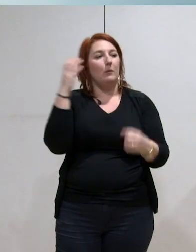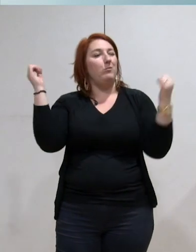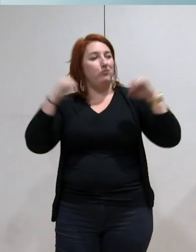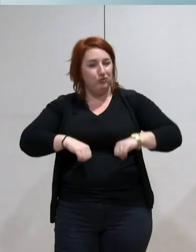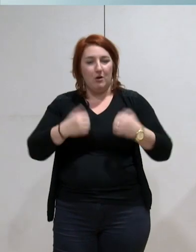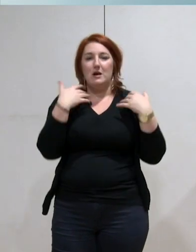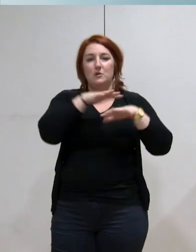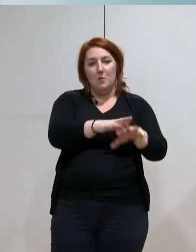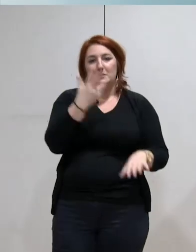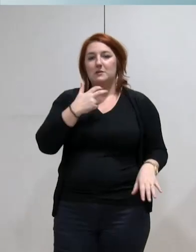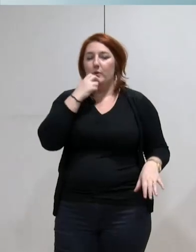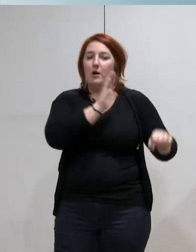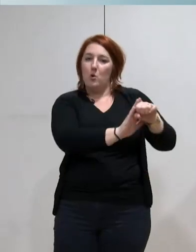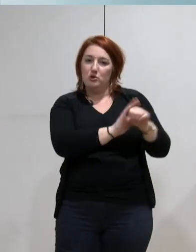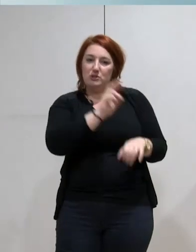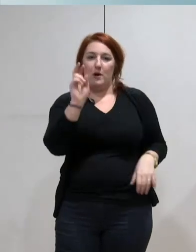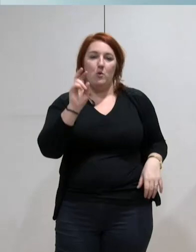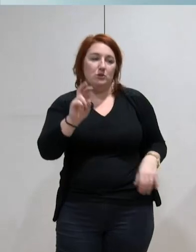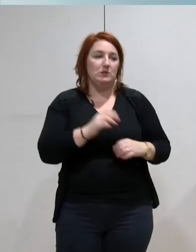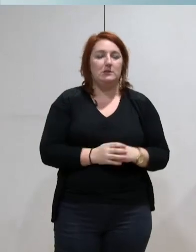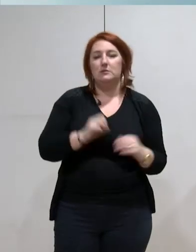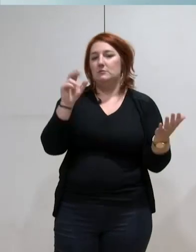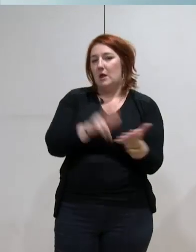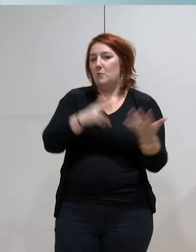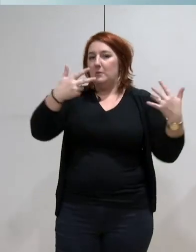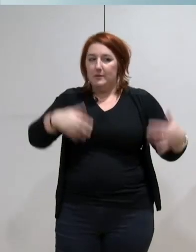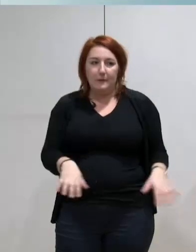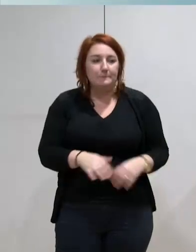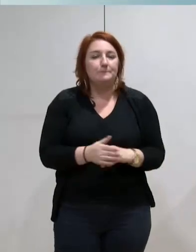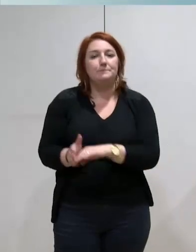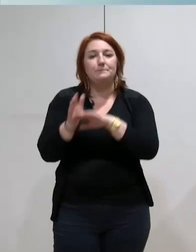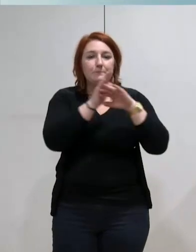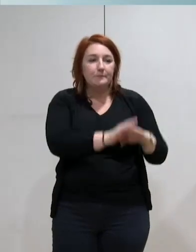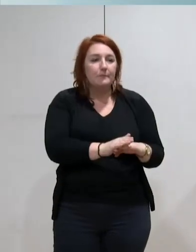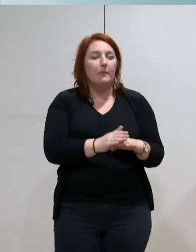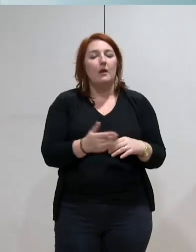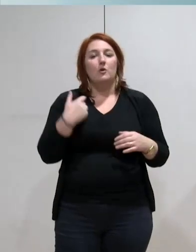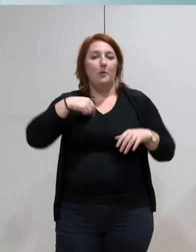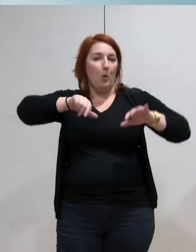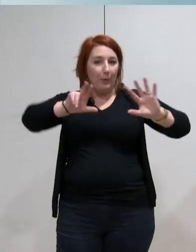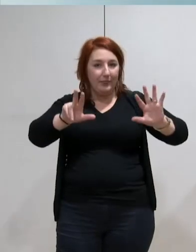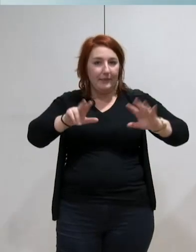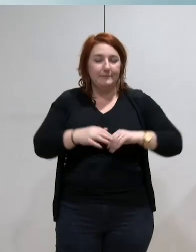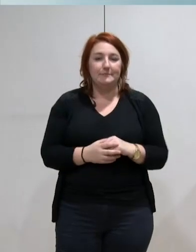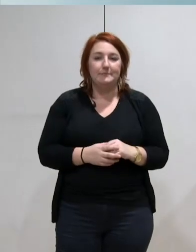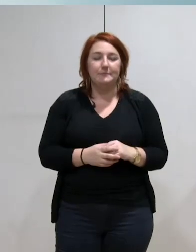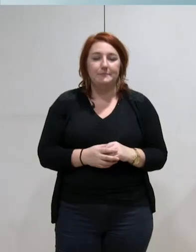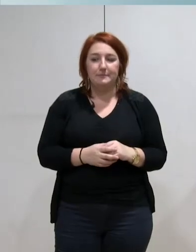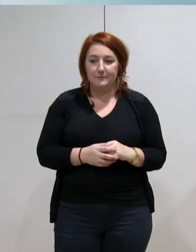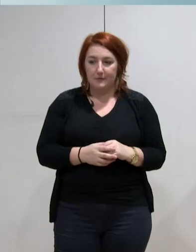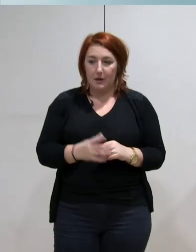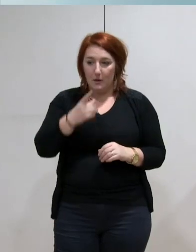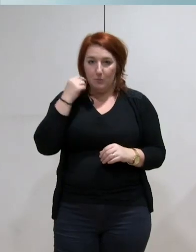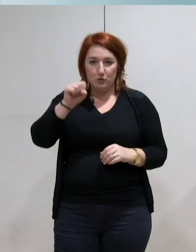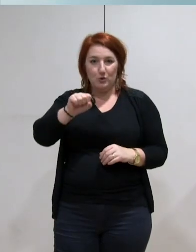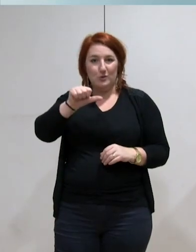pour le rassemblement citoyen de la gauche et écologistes délibération adopté la et donc monsieur